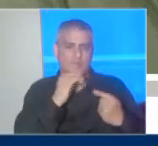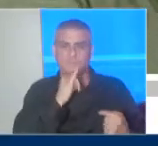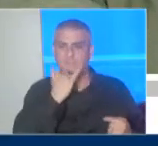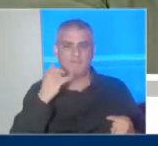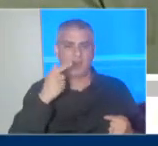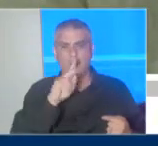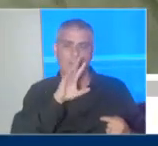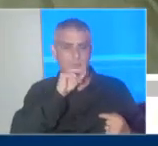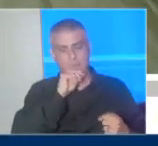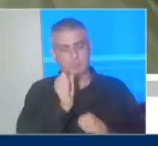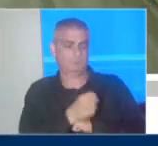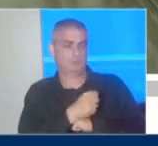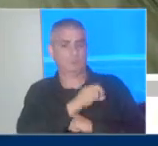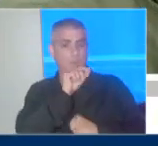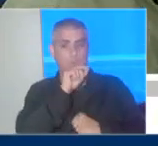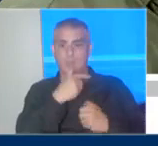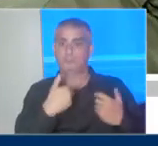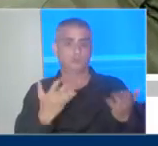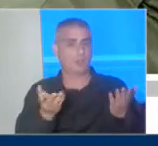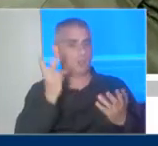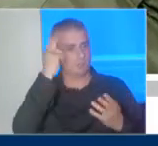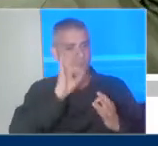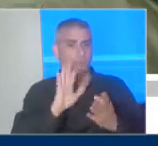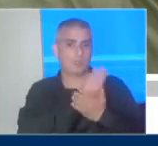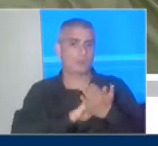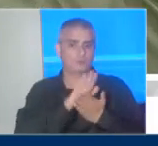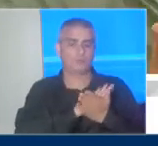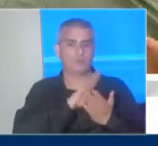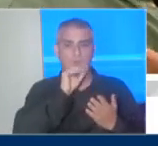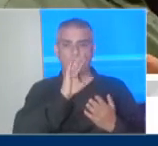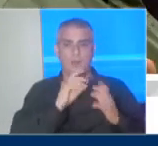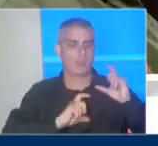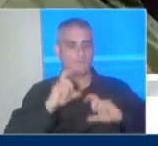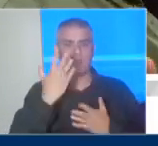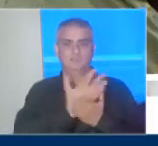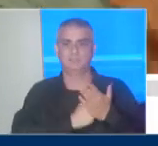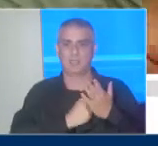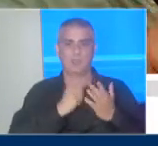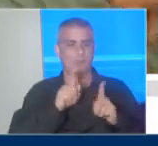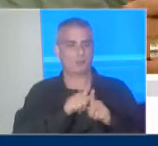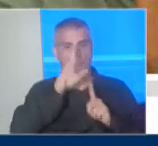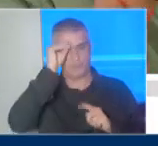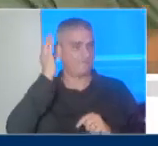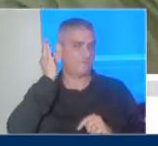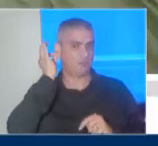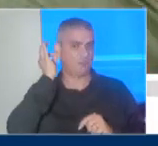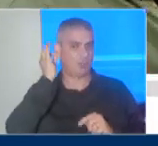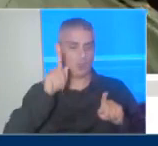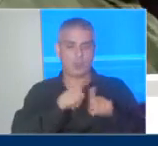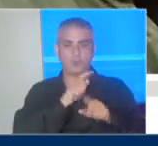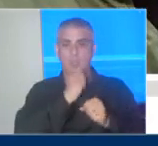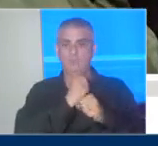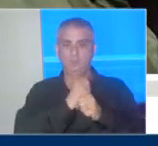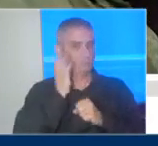גלאון, היא דיברה בזלזול בטוויטר על דבר שאין לה מושג ירוק פה. מדברים פה על פער השכר המגדרי, כאילו גבר ואישה על אותה